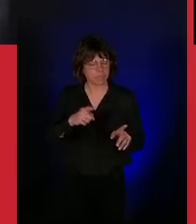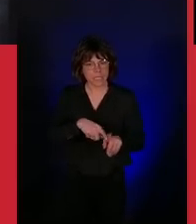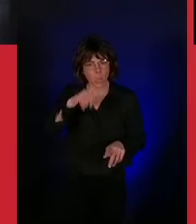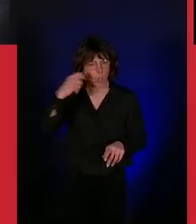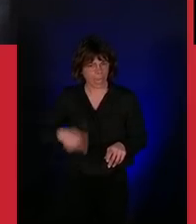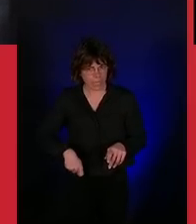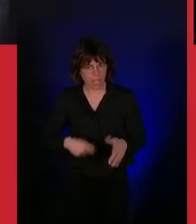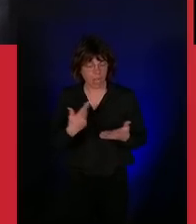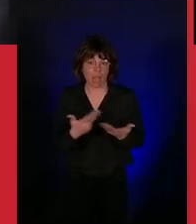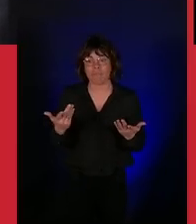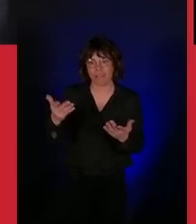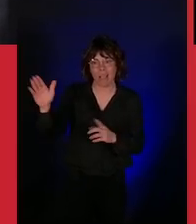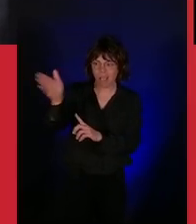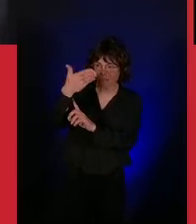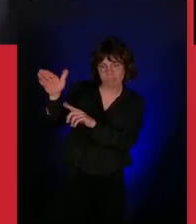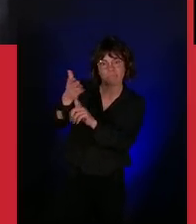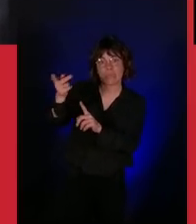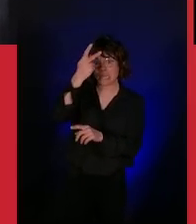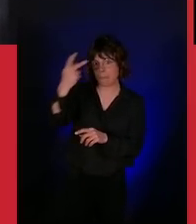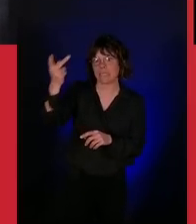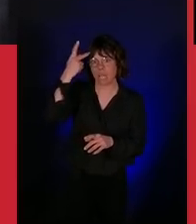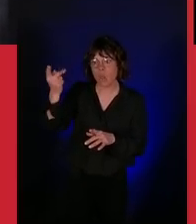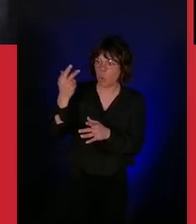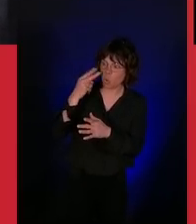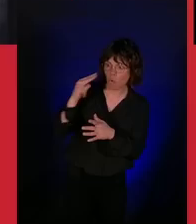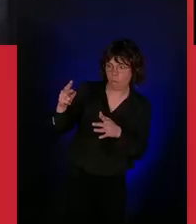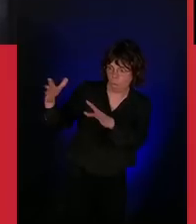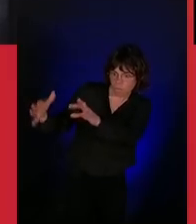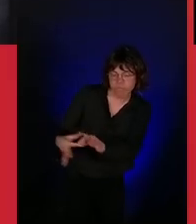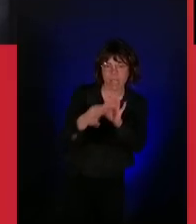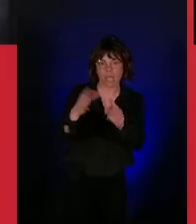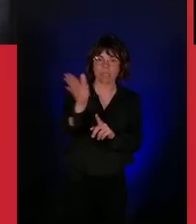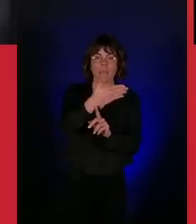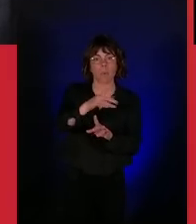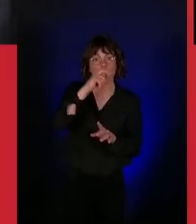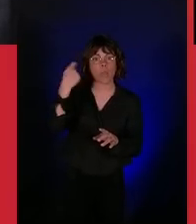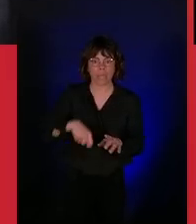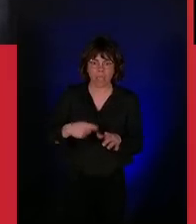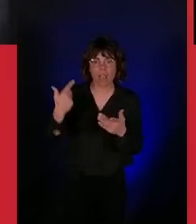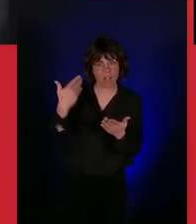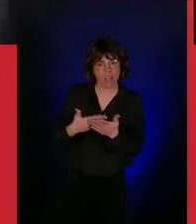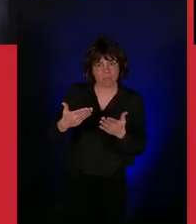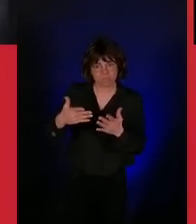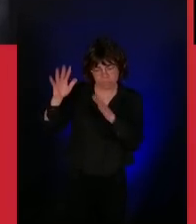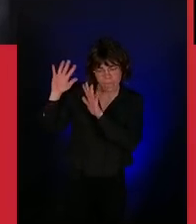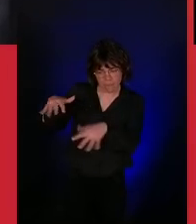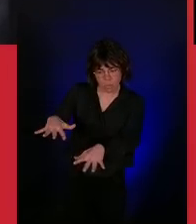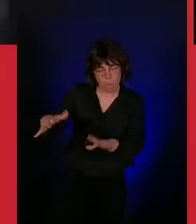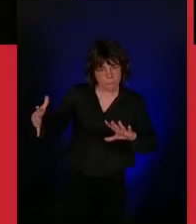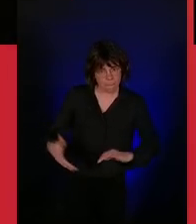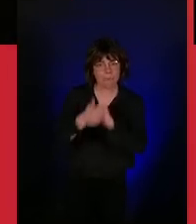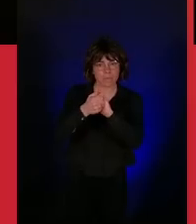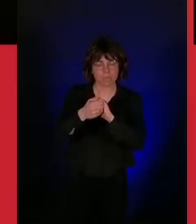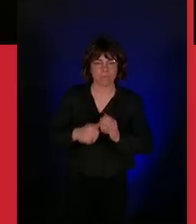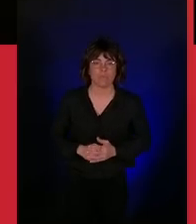hasard si les drapeaux palestiniens ont côtoyé les drapeaux ukrainiens lors des manifestations pour la paix. En la matière,